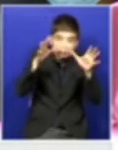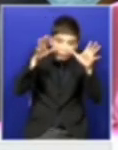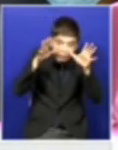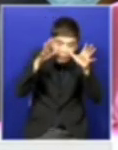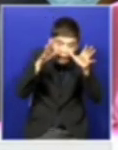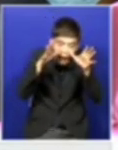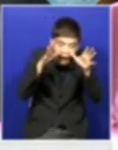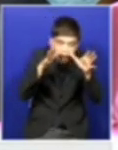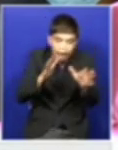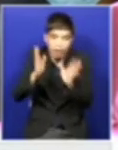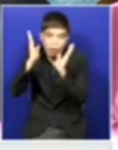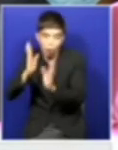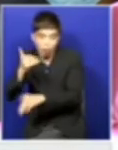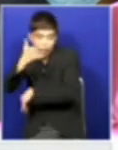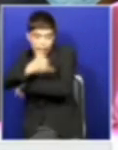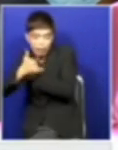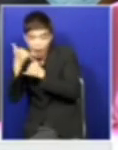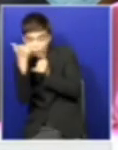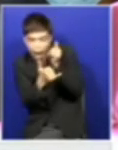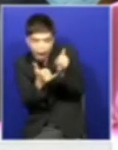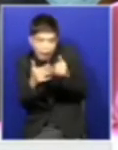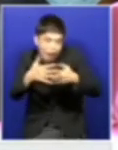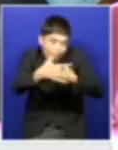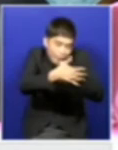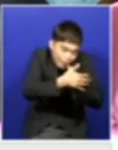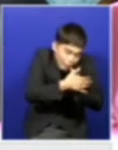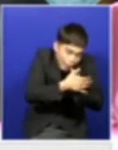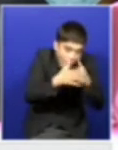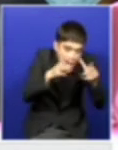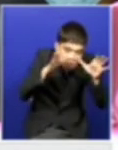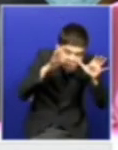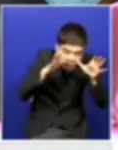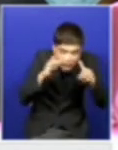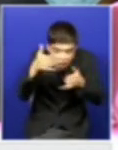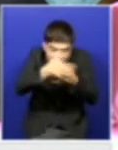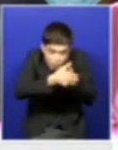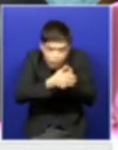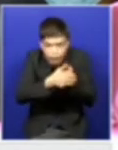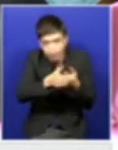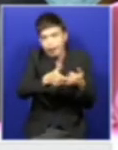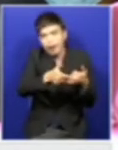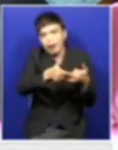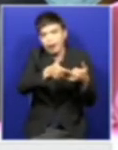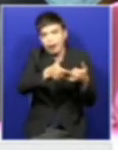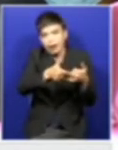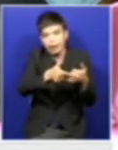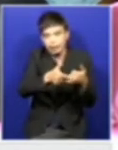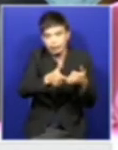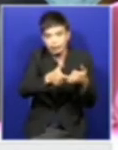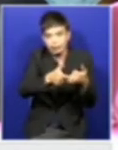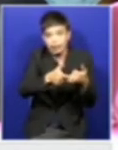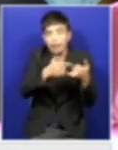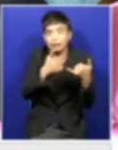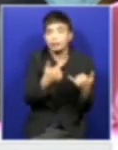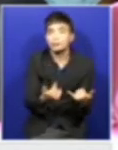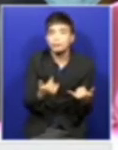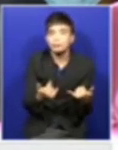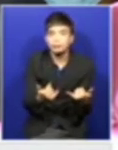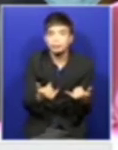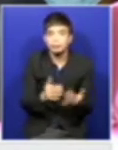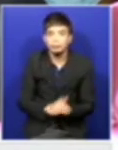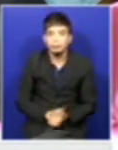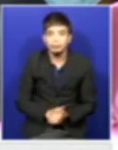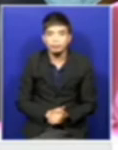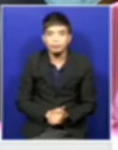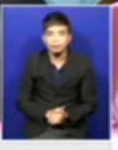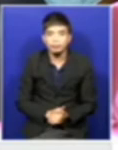ป็นที่เดียวในโลกนะครับวันที่เศรษฐกิจดีครับเสือเลี้ยงวัวครับพอปิดกิ